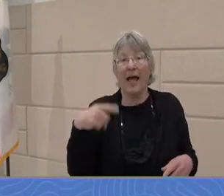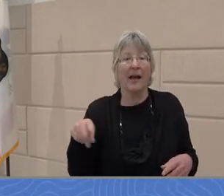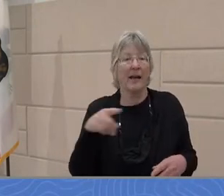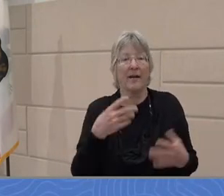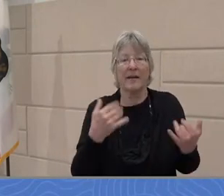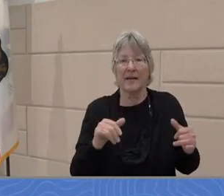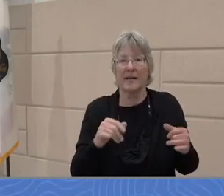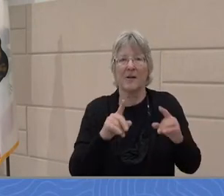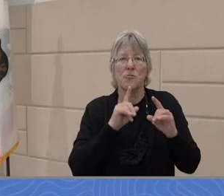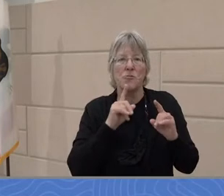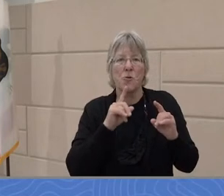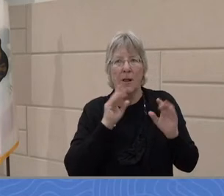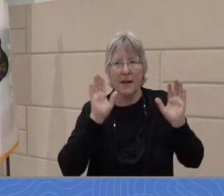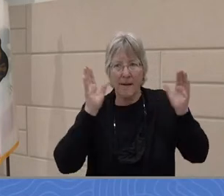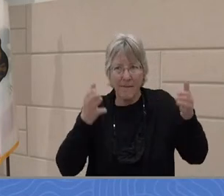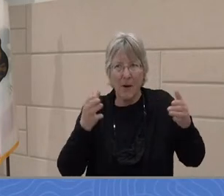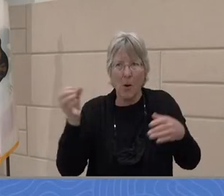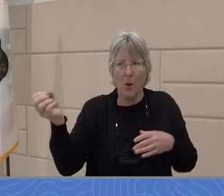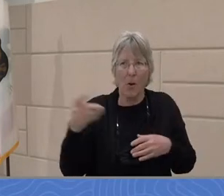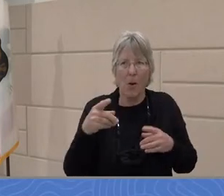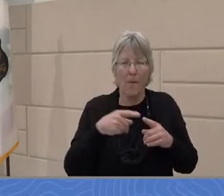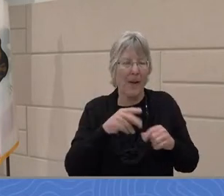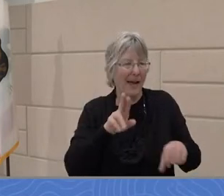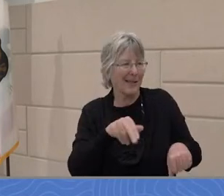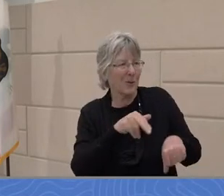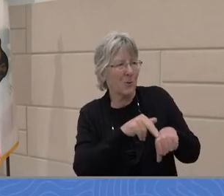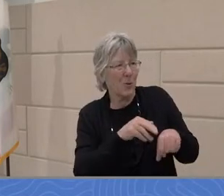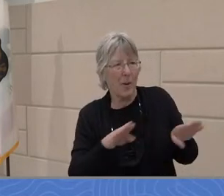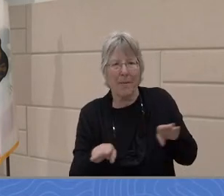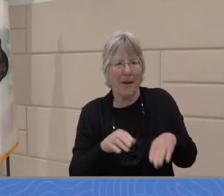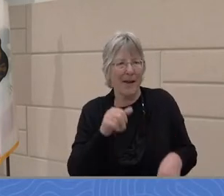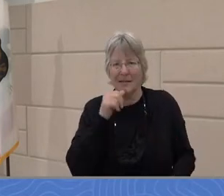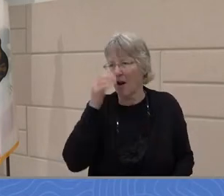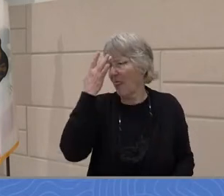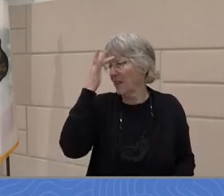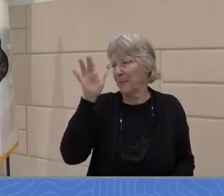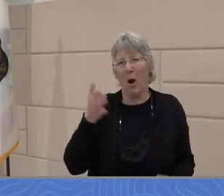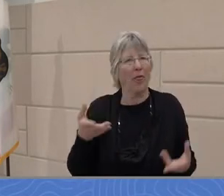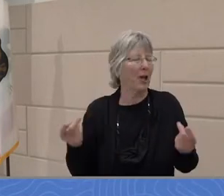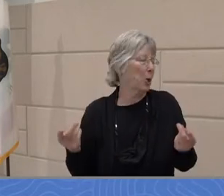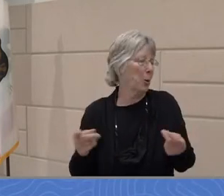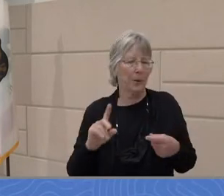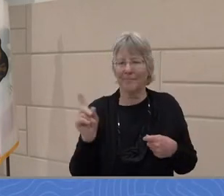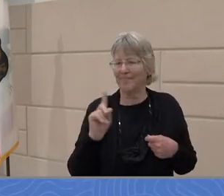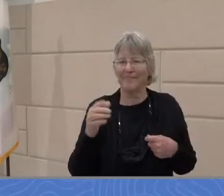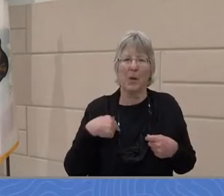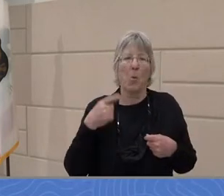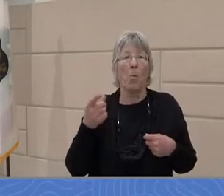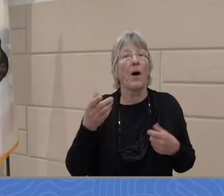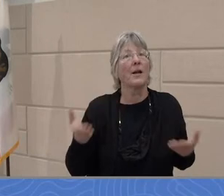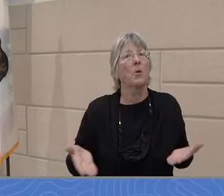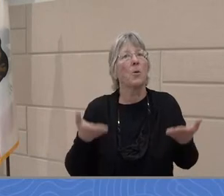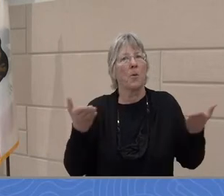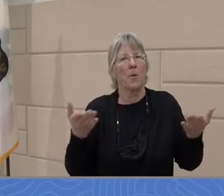យករៀនតាម Zoom គឺការត្រឡប់មកវិញគឺជាមិនមែនជាចំណុចមួយដ៏ល្អ